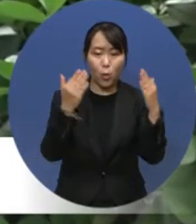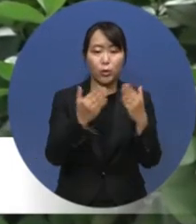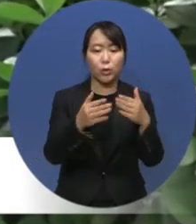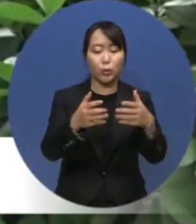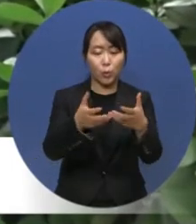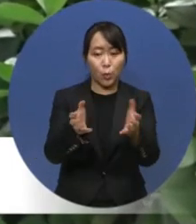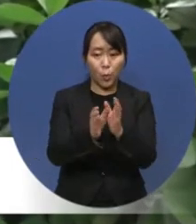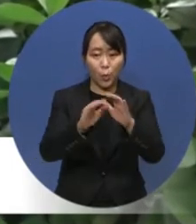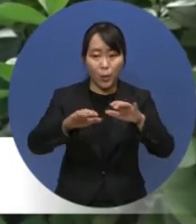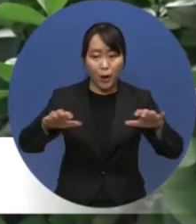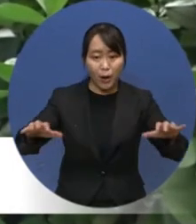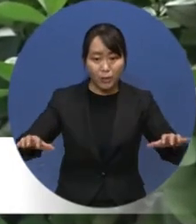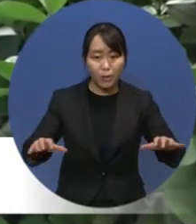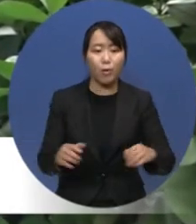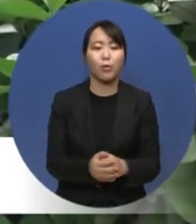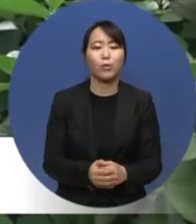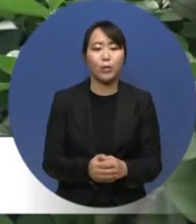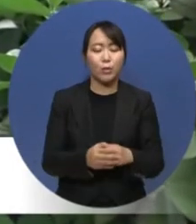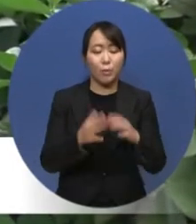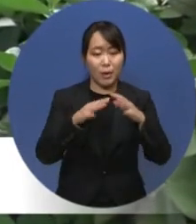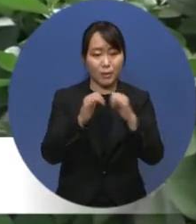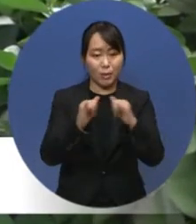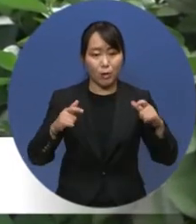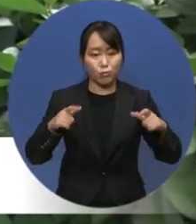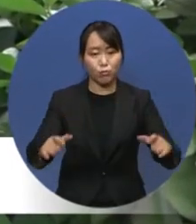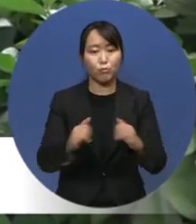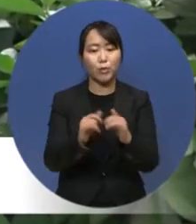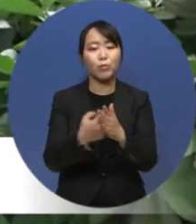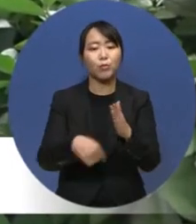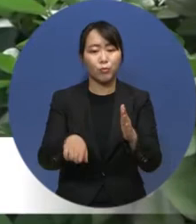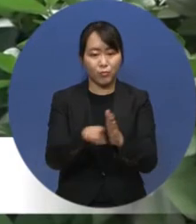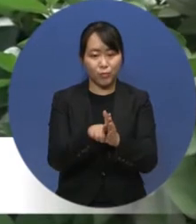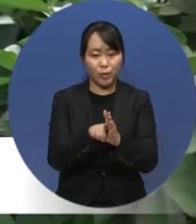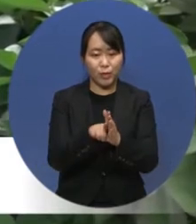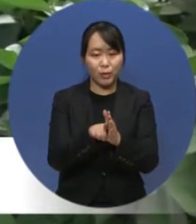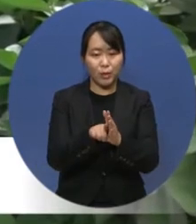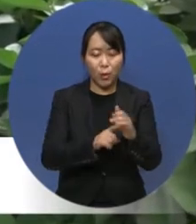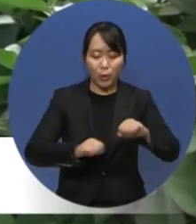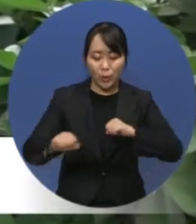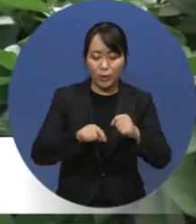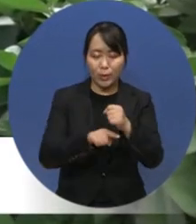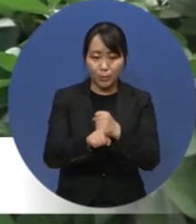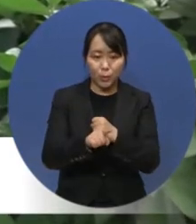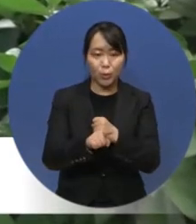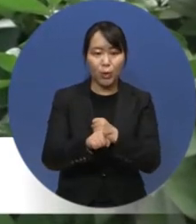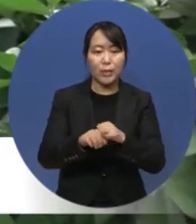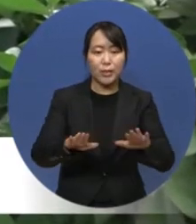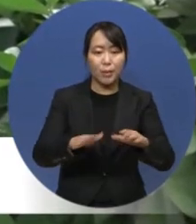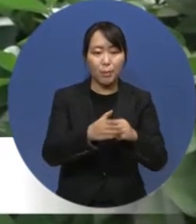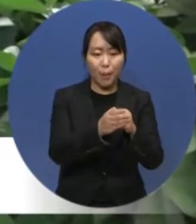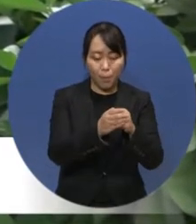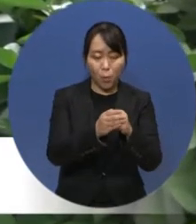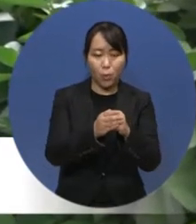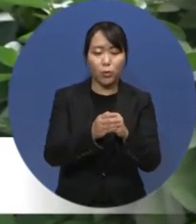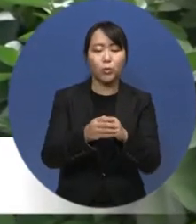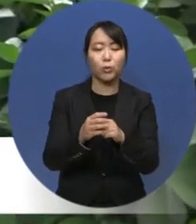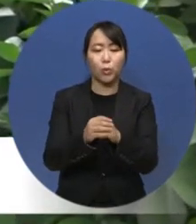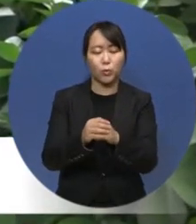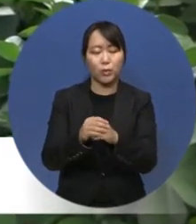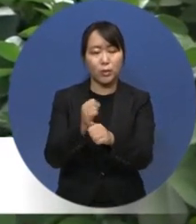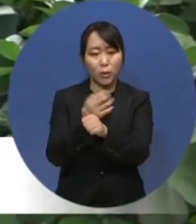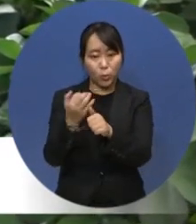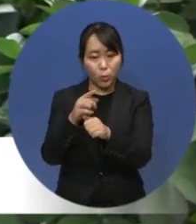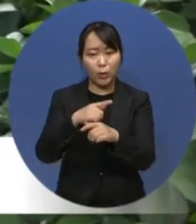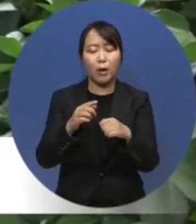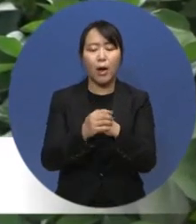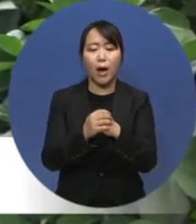동에서 정말 주민과 구를 위해서 활동하자라고 하는 취지로 시작을 했고, 지금은 마포구와 성동구가 이제 8월